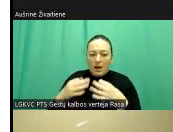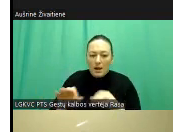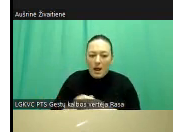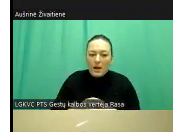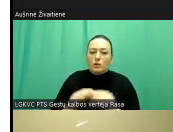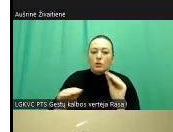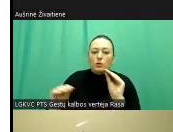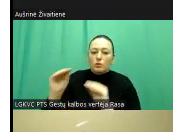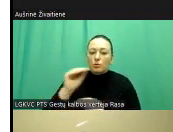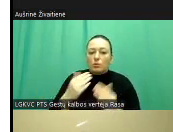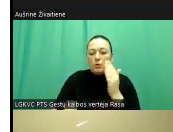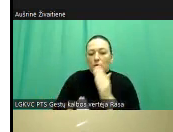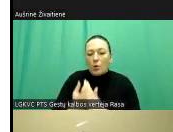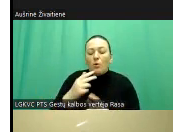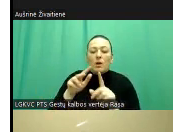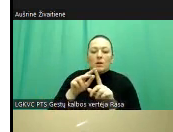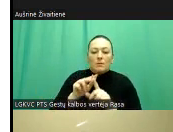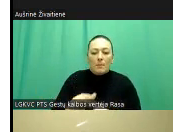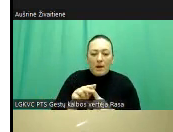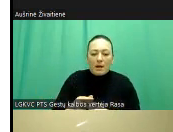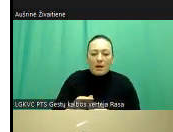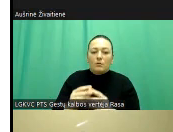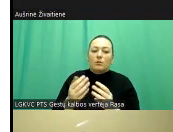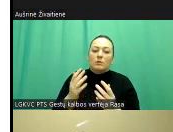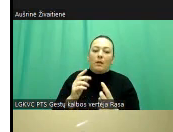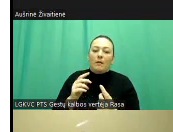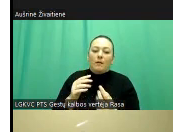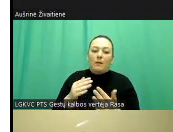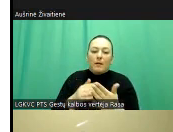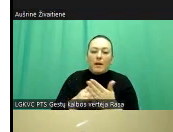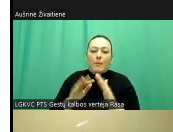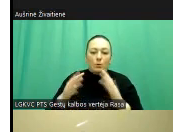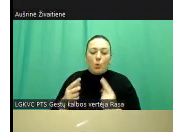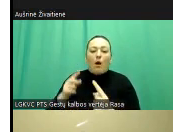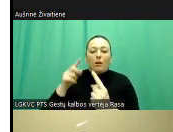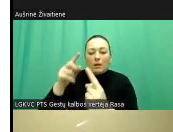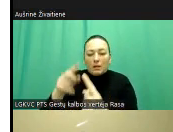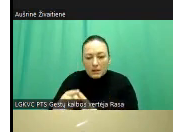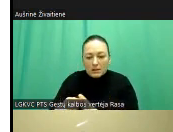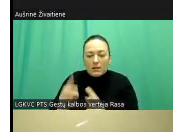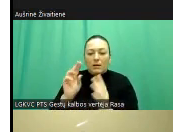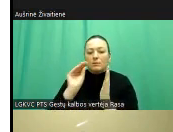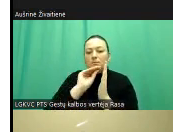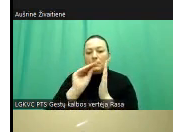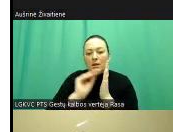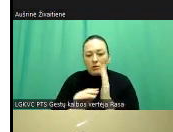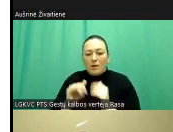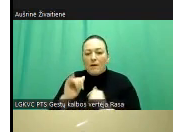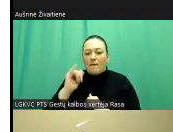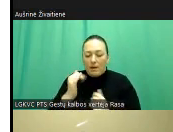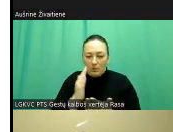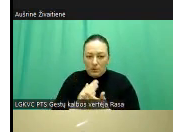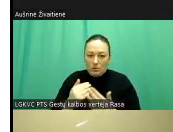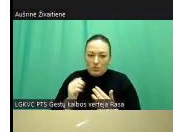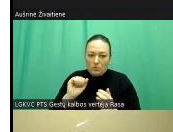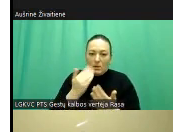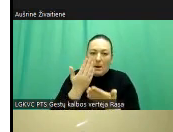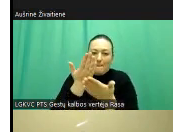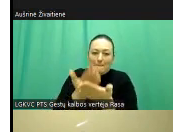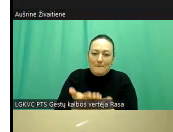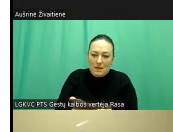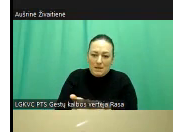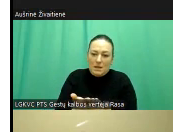naujas pedagogikos praktikas, paremtas tikslais, turiniu bei vertimo įrankiais, kurie yra pateikti